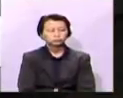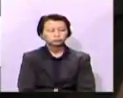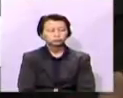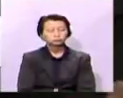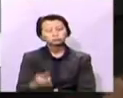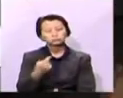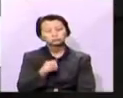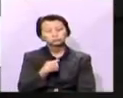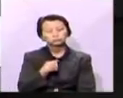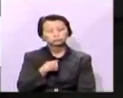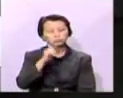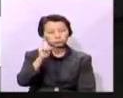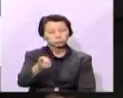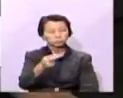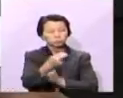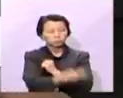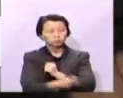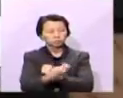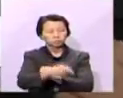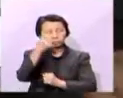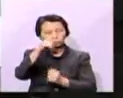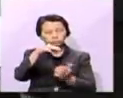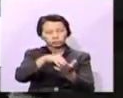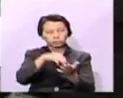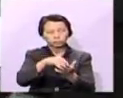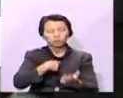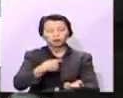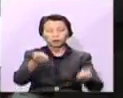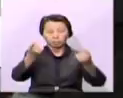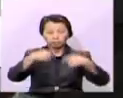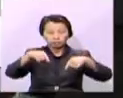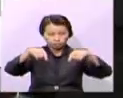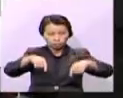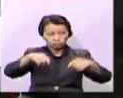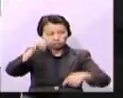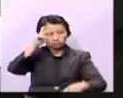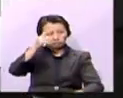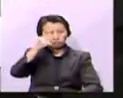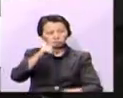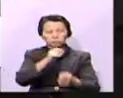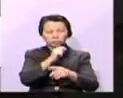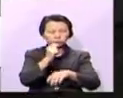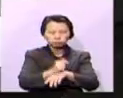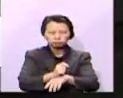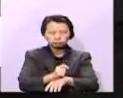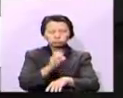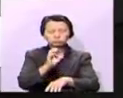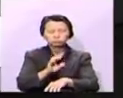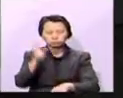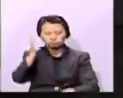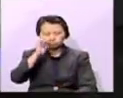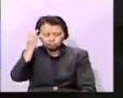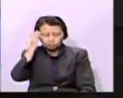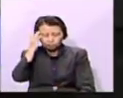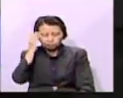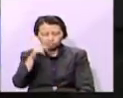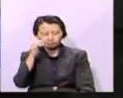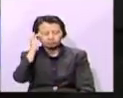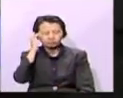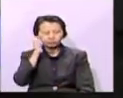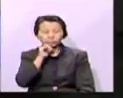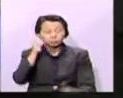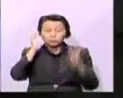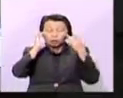I go to other state for study, so I came here for this traditionals. I never been know this. I don't